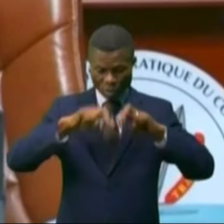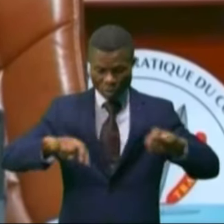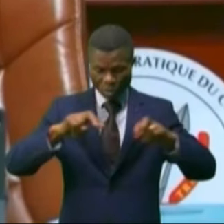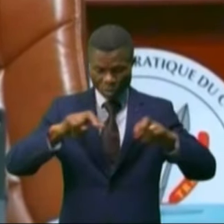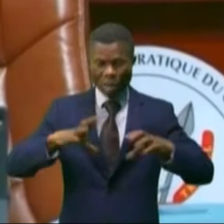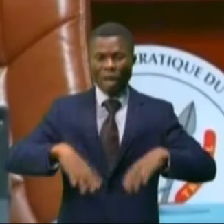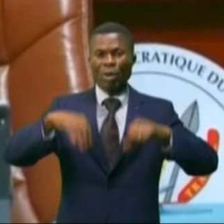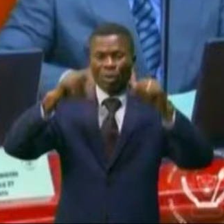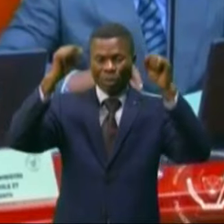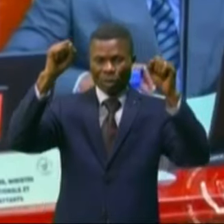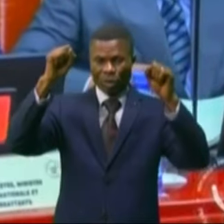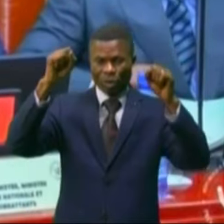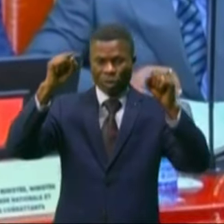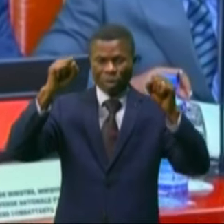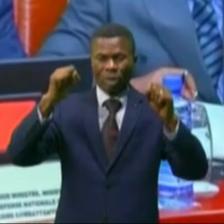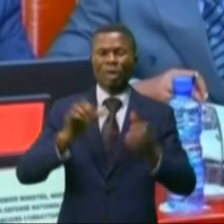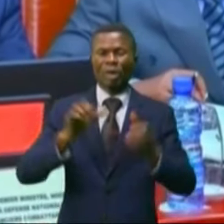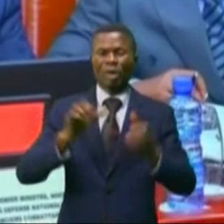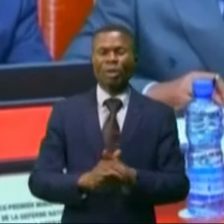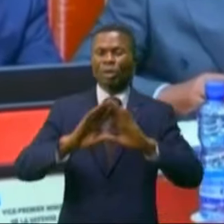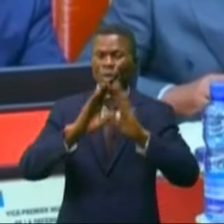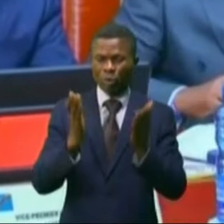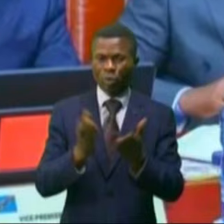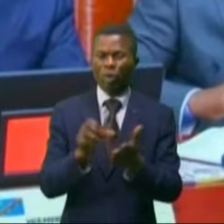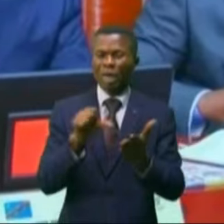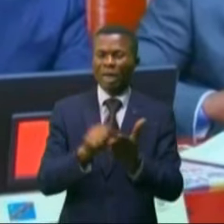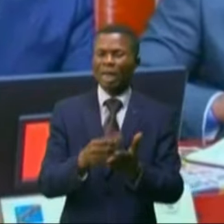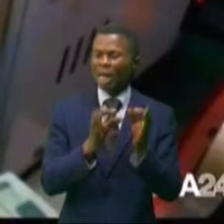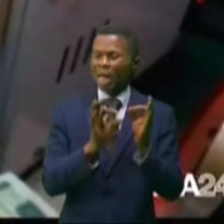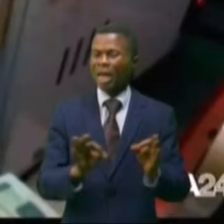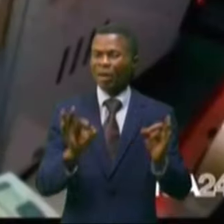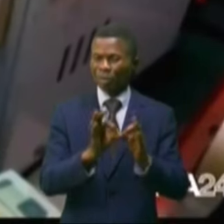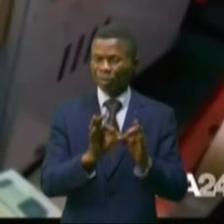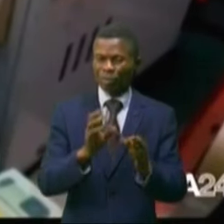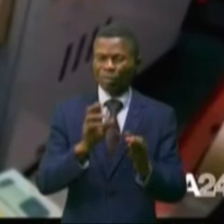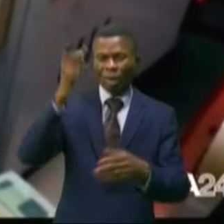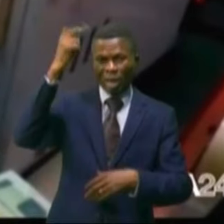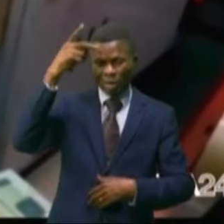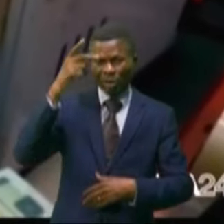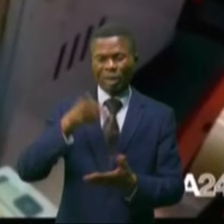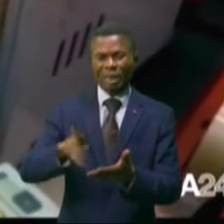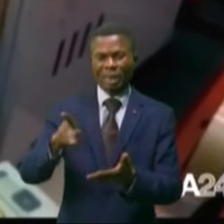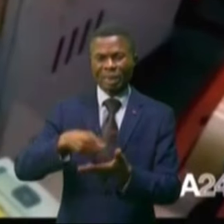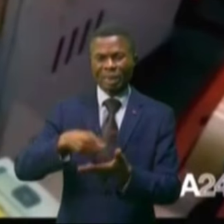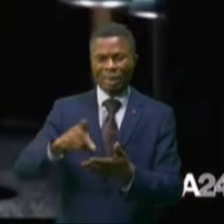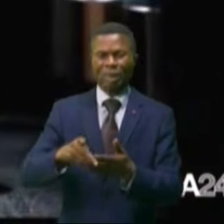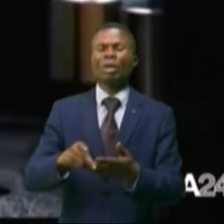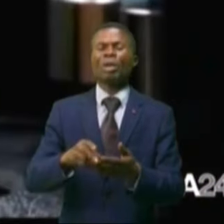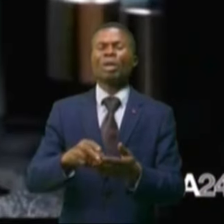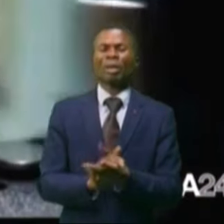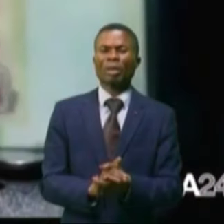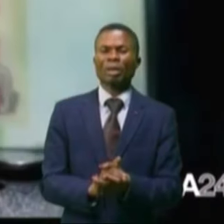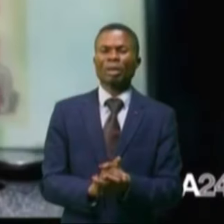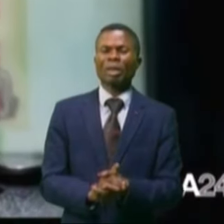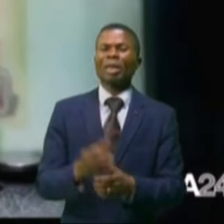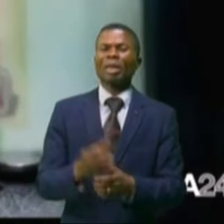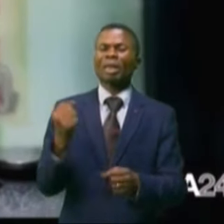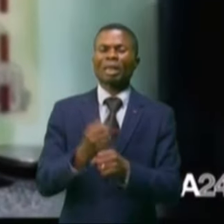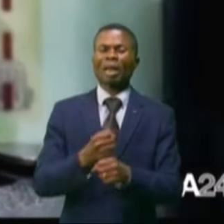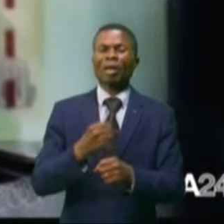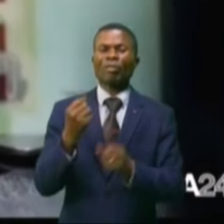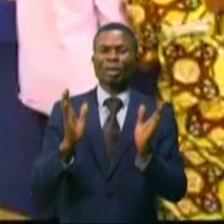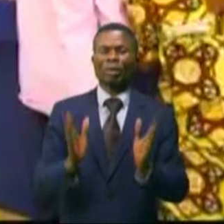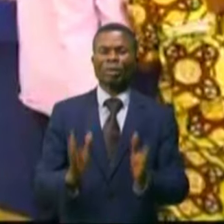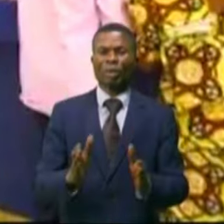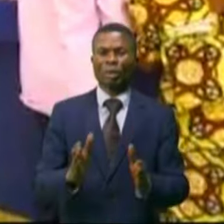approuvé la première et la seconde note portant sur la mise en œuvre d'une politique visant la stabilité du pouvoir d'achat des fonctionnaires, la